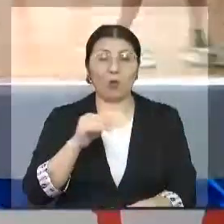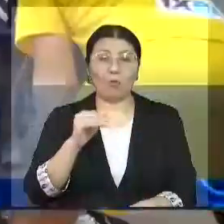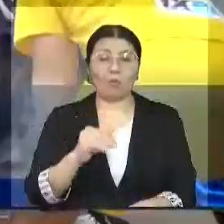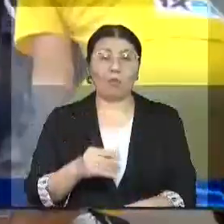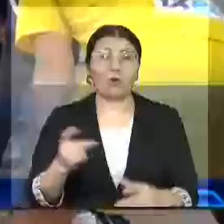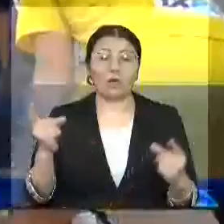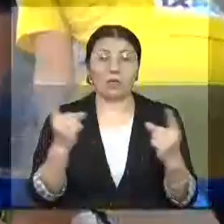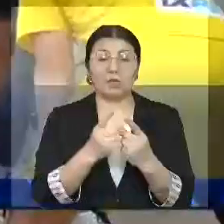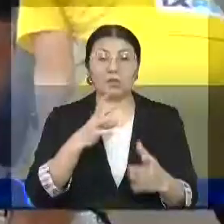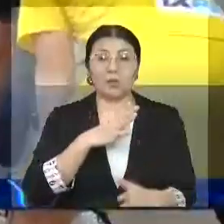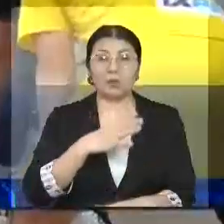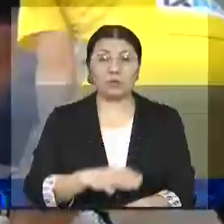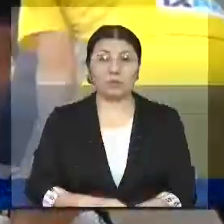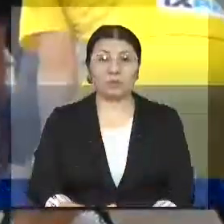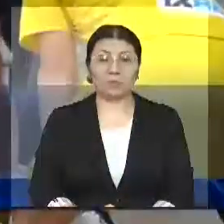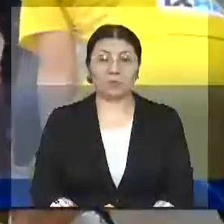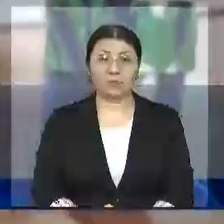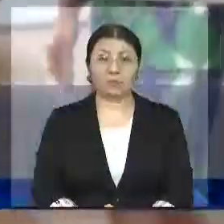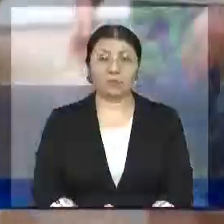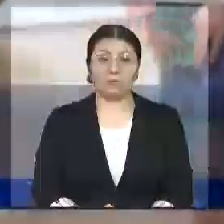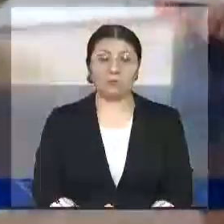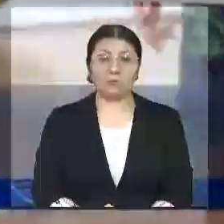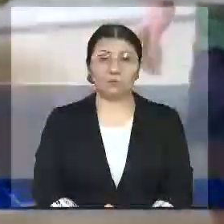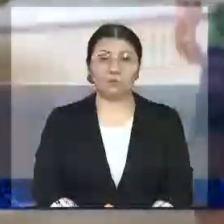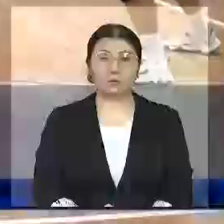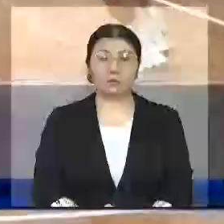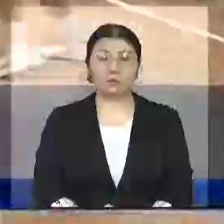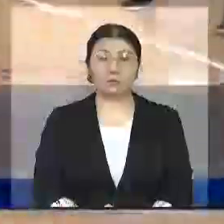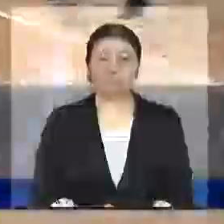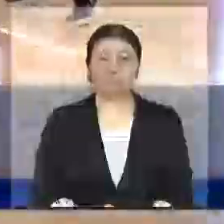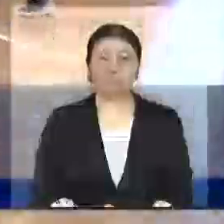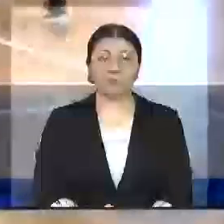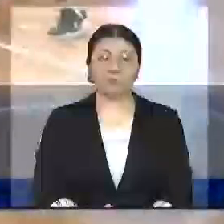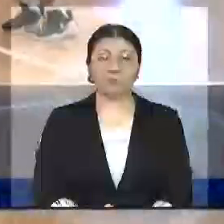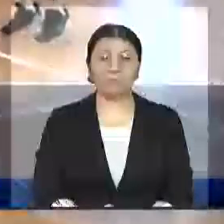қабылдайтын Павлодар қаласы. Нұрбол Жауынбаев, Бақытжан Едігеев, Ақтөбе телеарнасы.